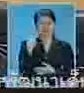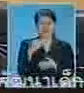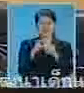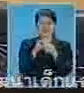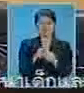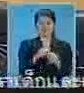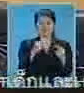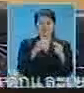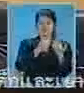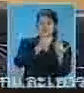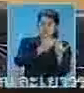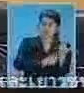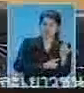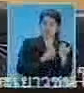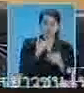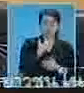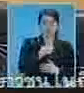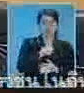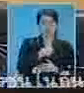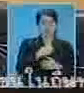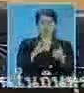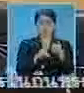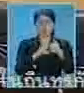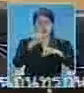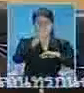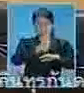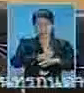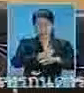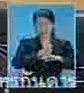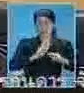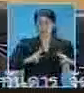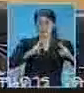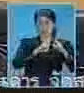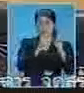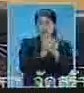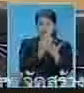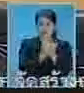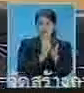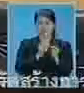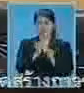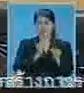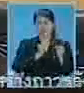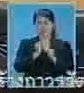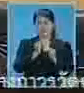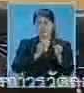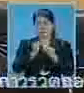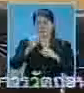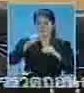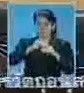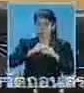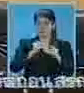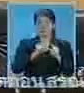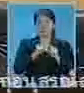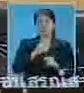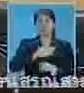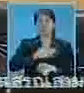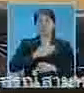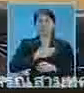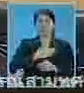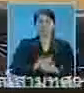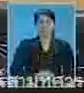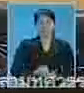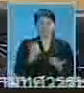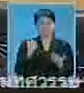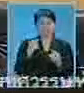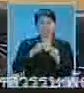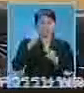ากก็อยากที่จะให้ท่านรัฐมนตรีได้มีโอกาสได้ชี้แจงเพิ่มเติมแต่ในส่วนของผมผมก็เข้าใจว่าเดี๋ยวจะมีการ